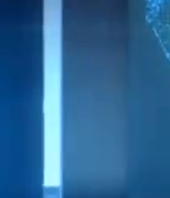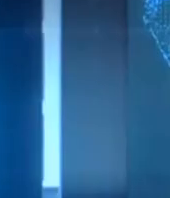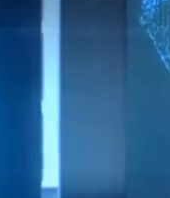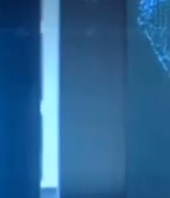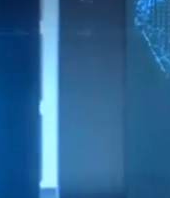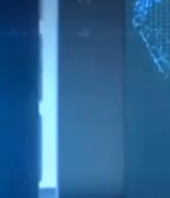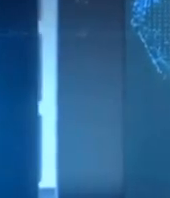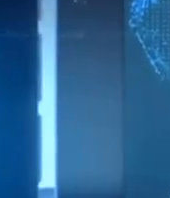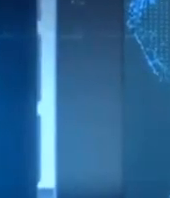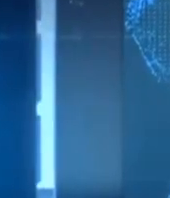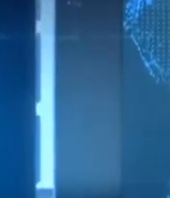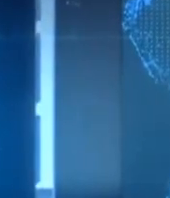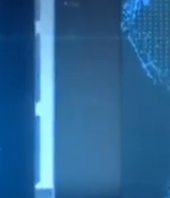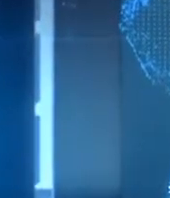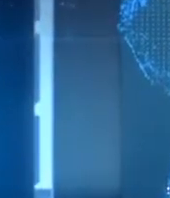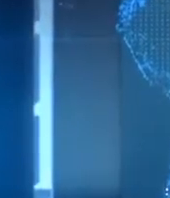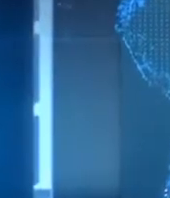телеарнасы.